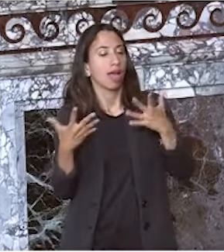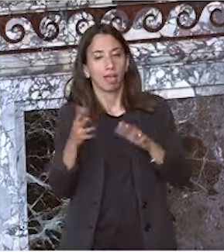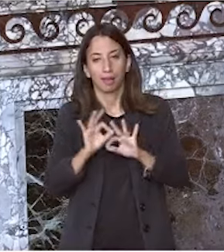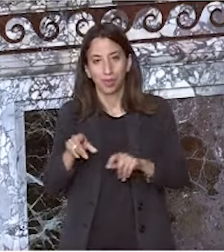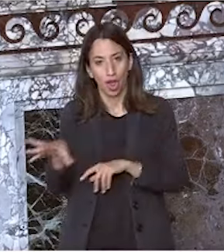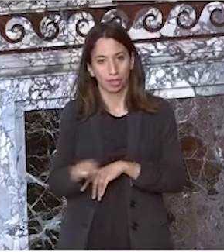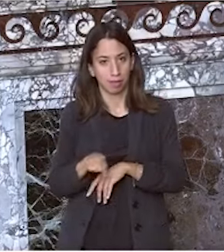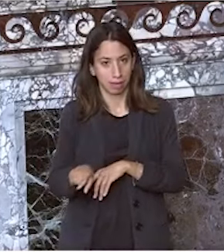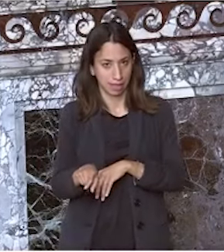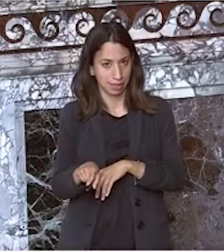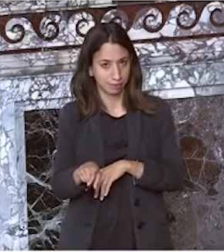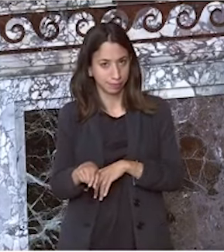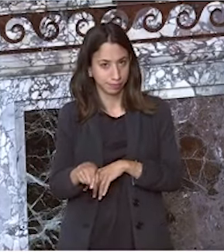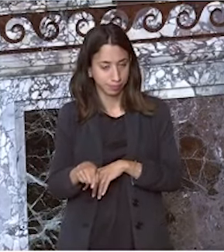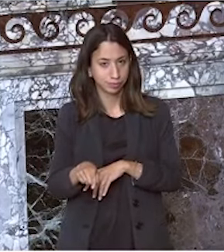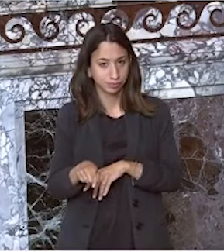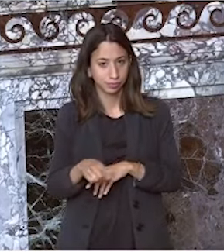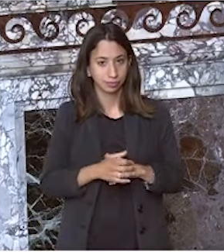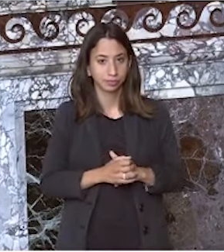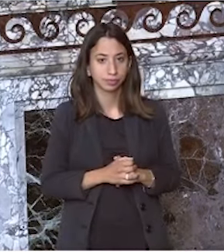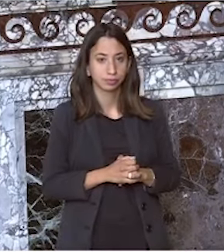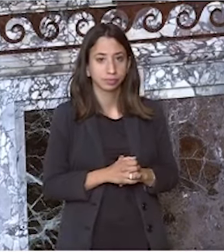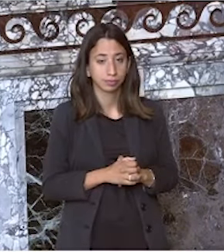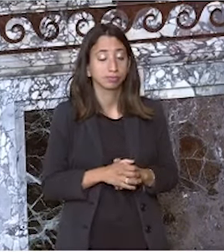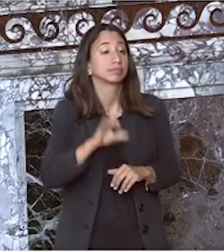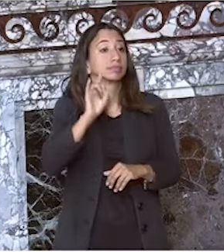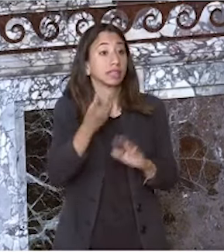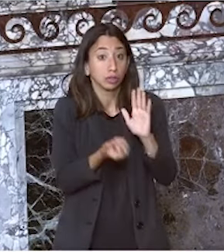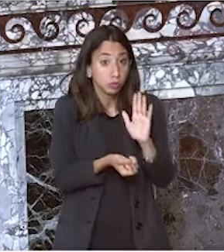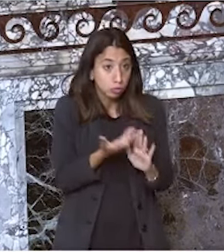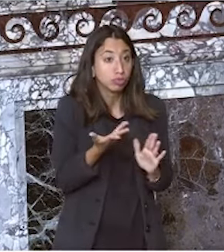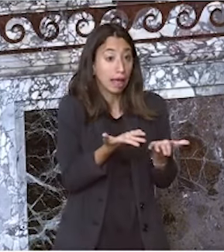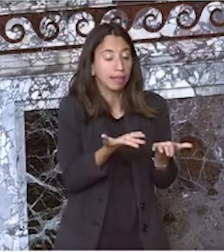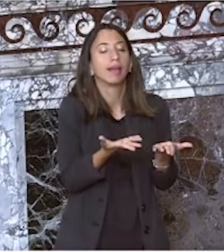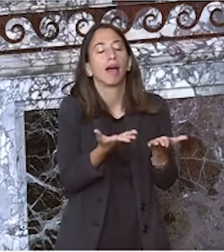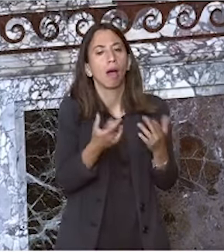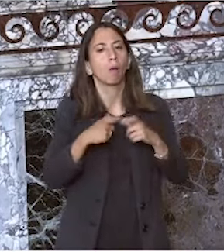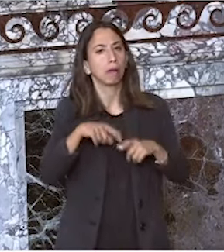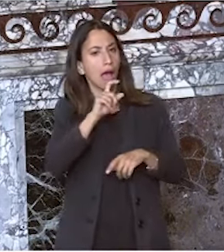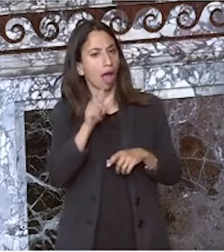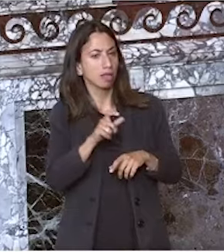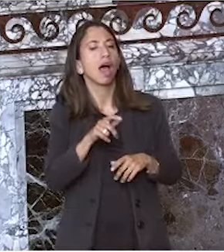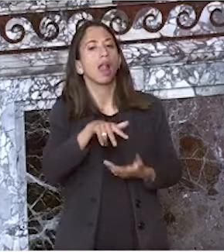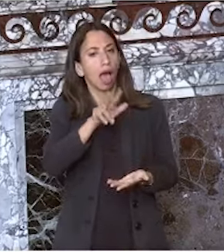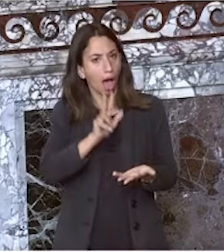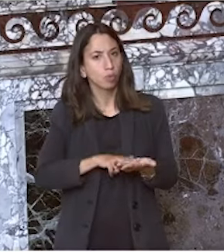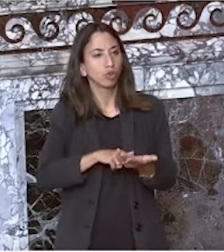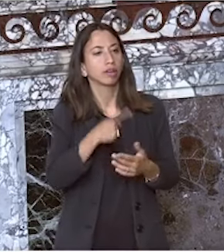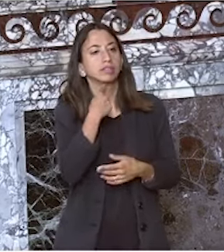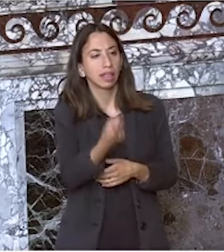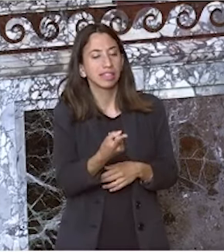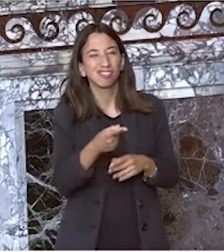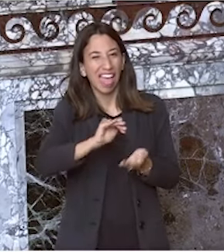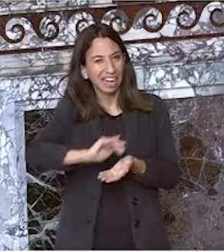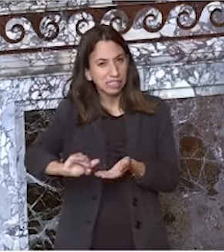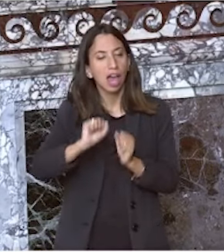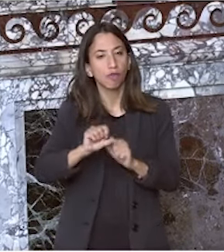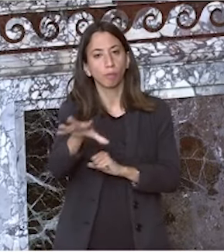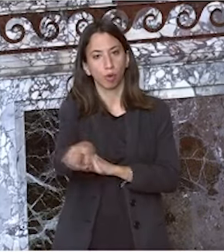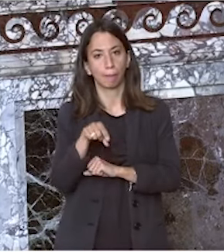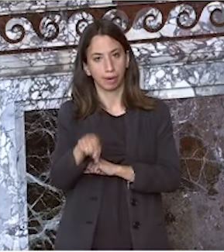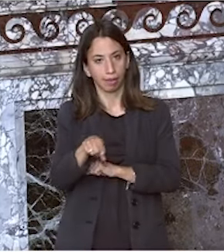sistemici sfavorevoli. A loro verificarsi, la Banca d'Italia potrebbe autorizzare il rilascio della riserva, preservando